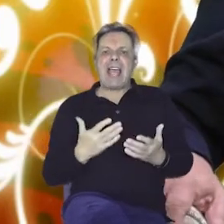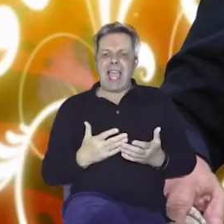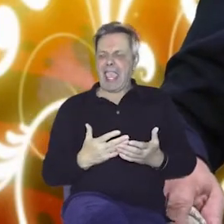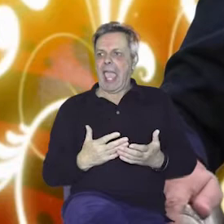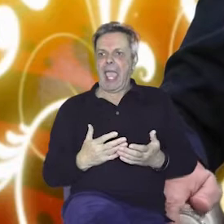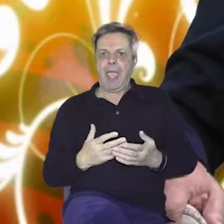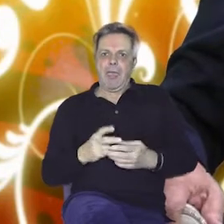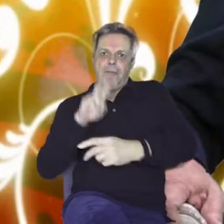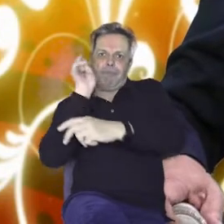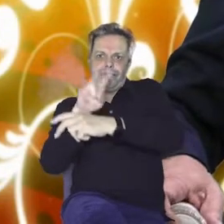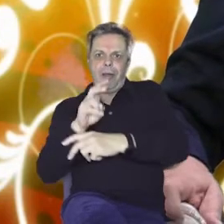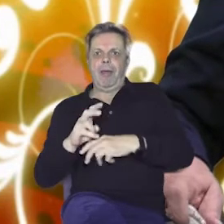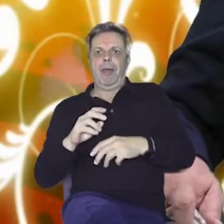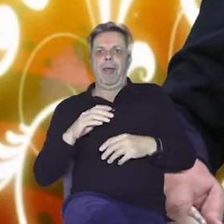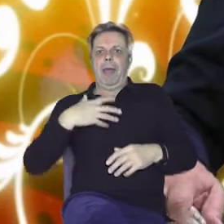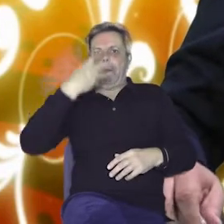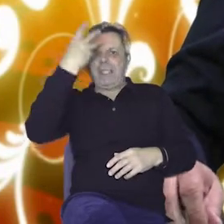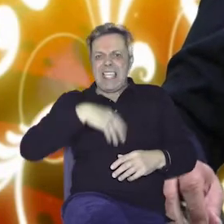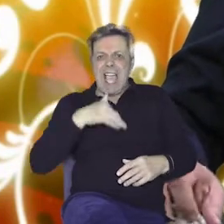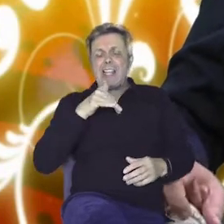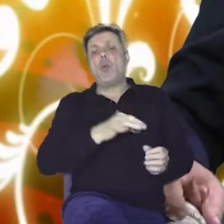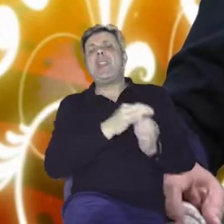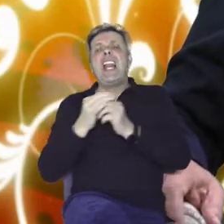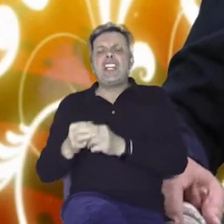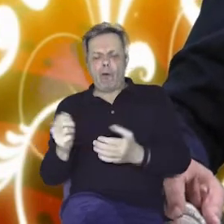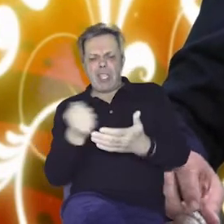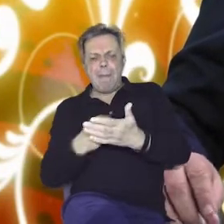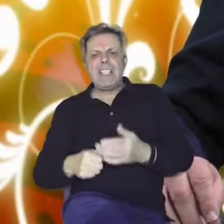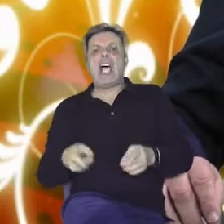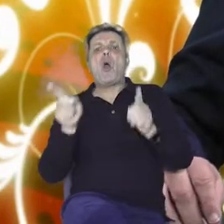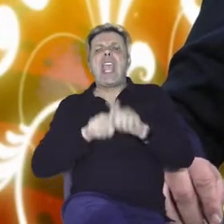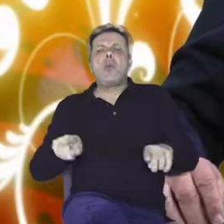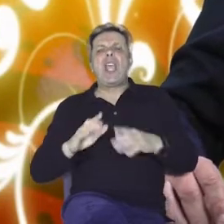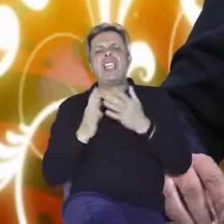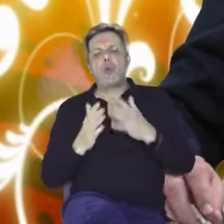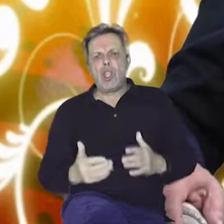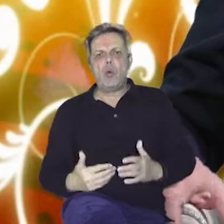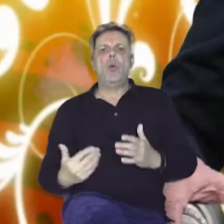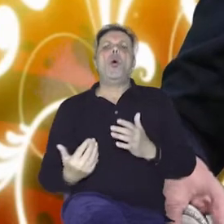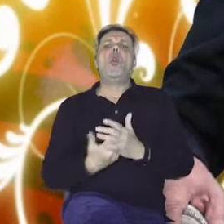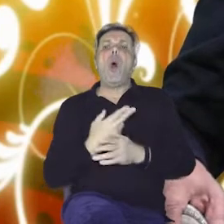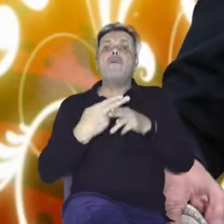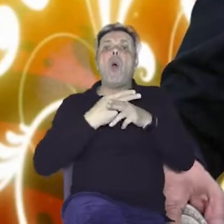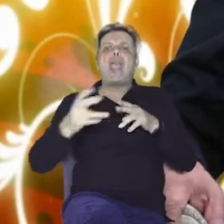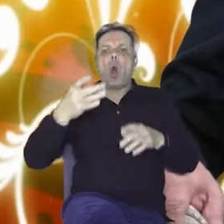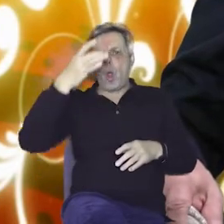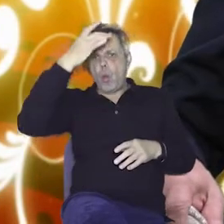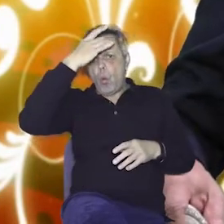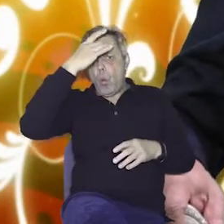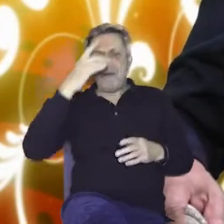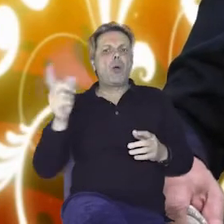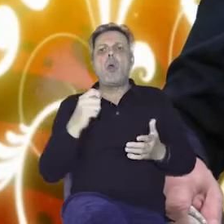u psihijatriju, a cijelog života je pisao jednu te istu knjigu, Novu ekologiju uma, koju nije napisao